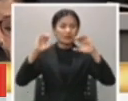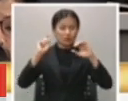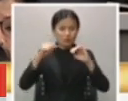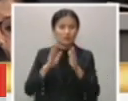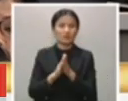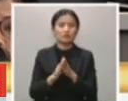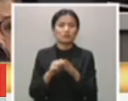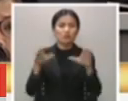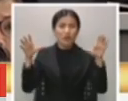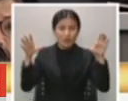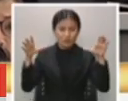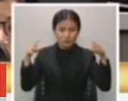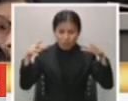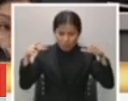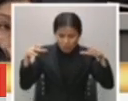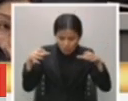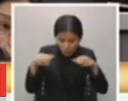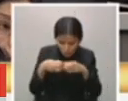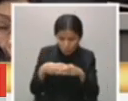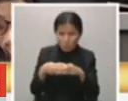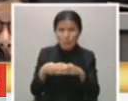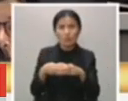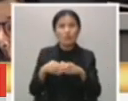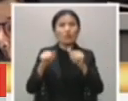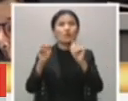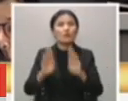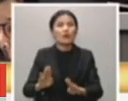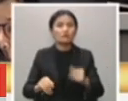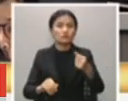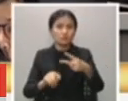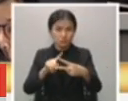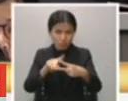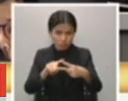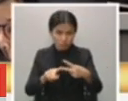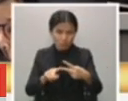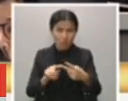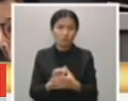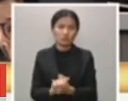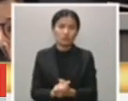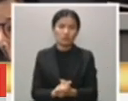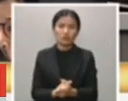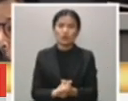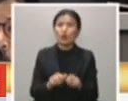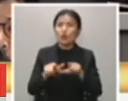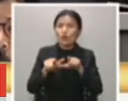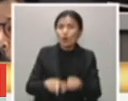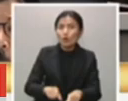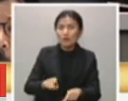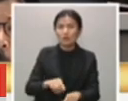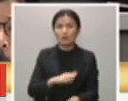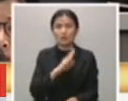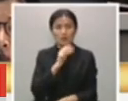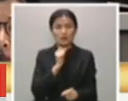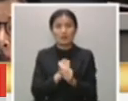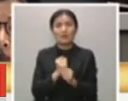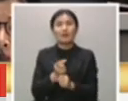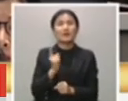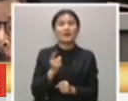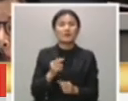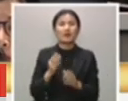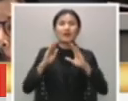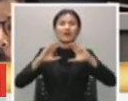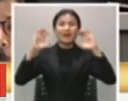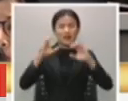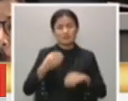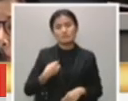การลดขนาดของภาครัฐเนี่ยมี2แบบครับ1ก็คือลดส่วนที่เป็นงานประจำข้าราชการประจำ